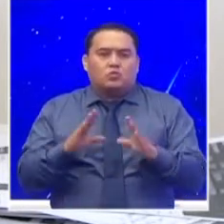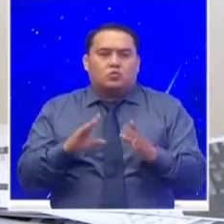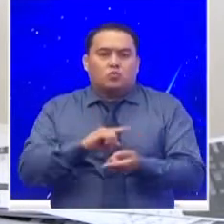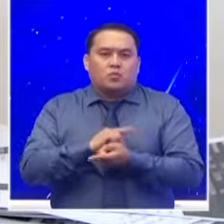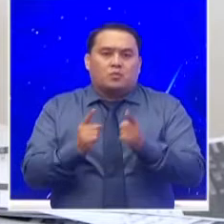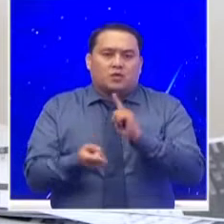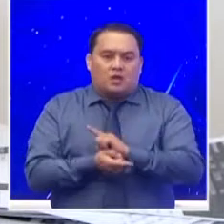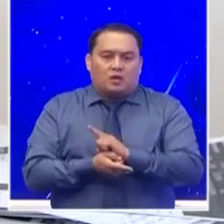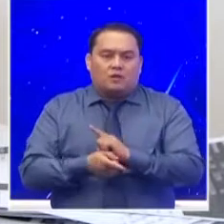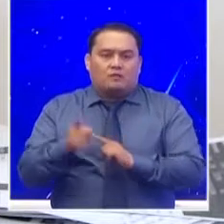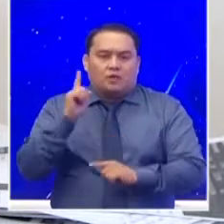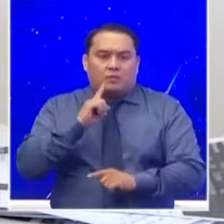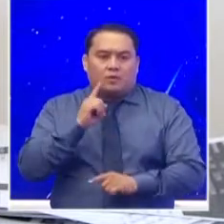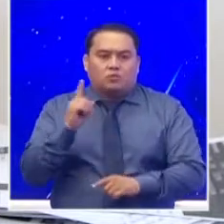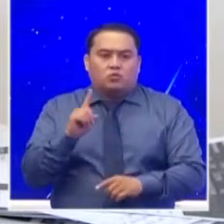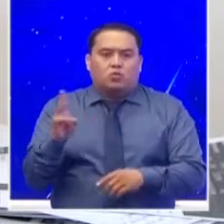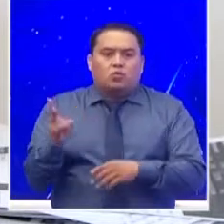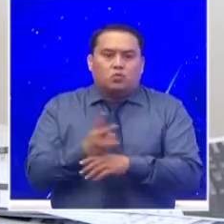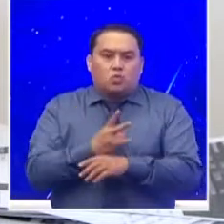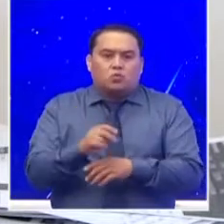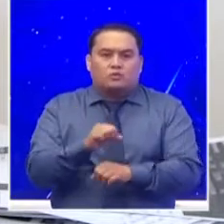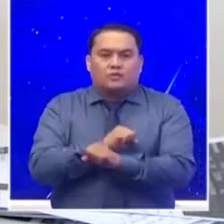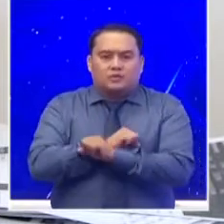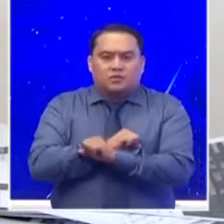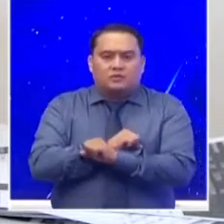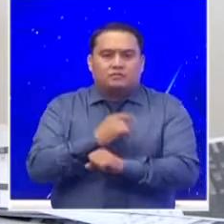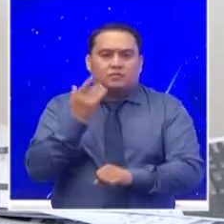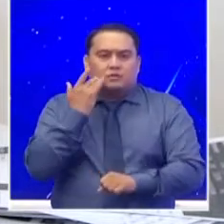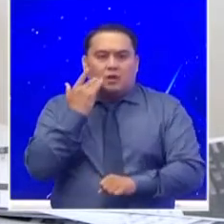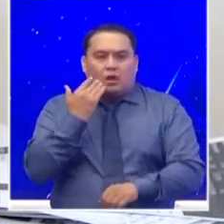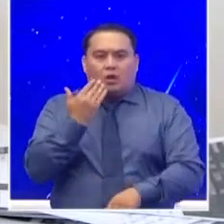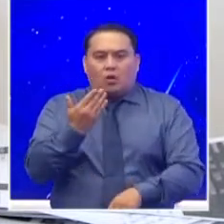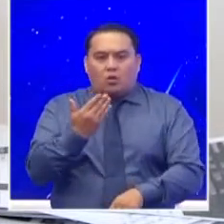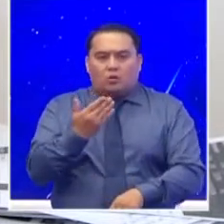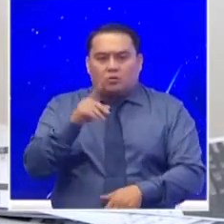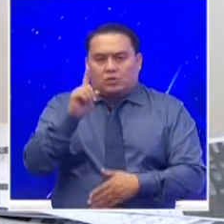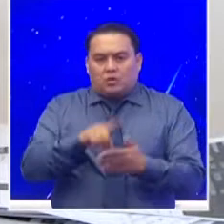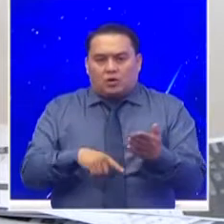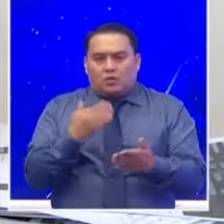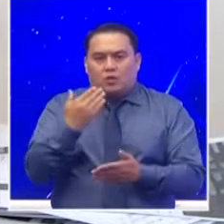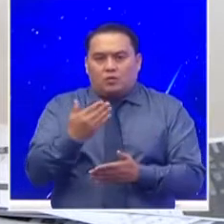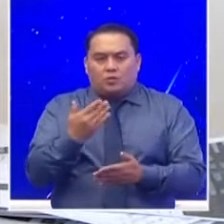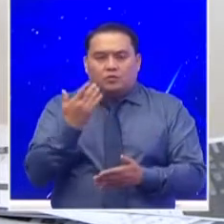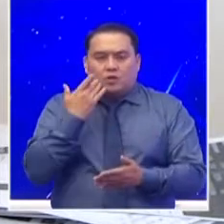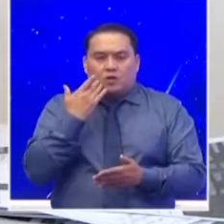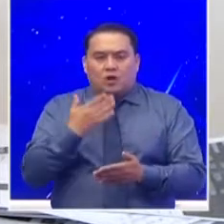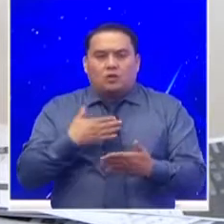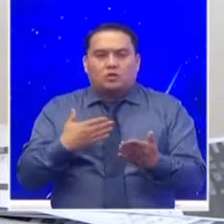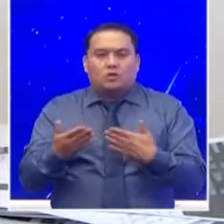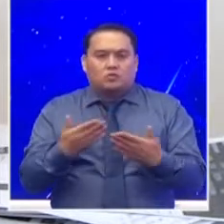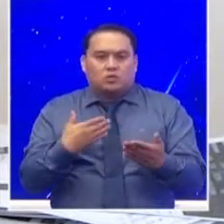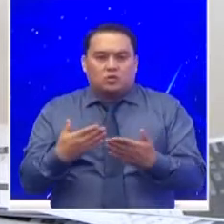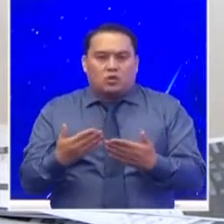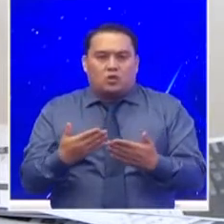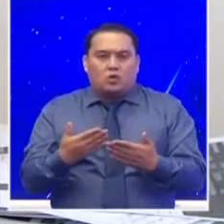кого-то, несмотря на ночь, выходные дни. И мы, он в этом отношении,